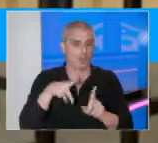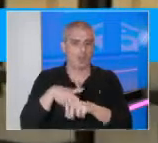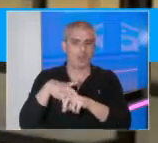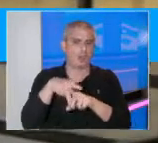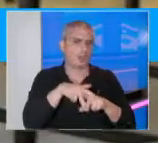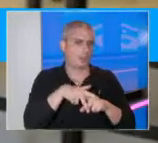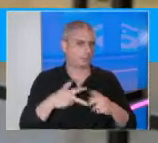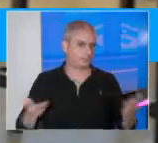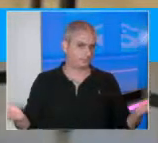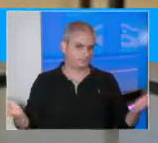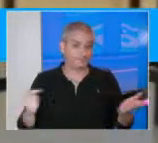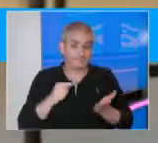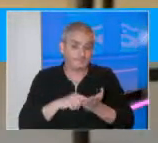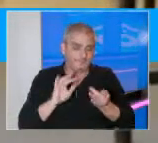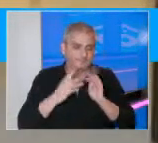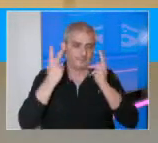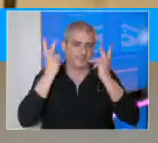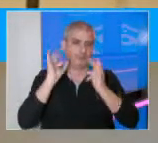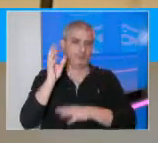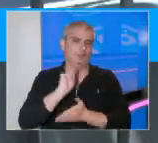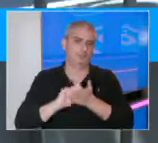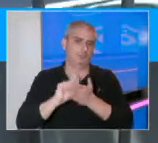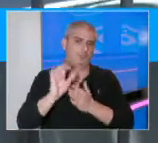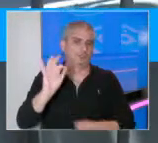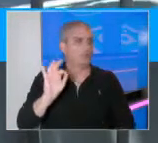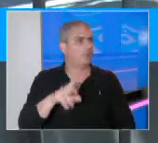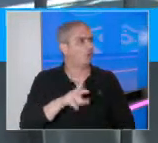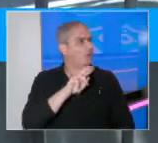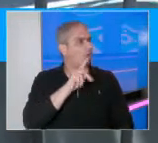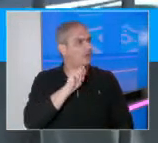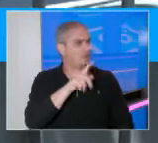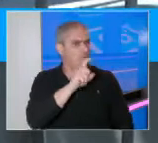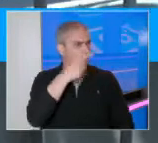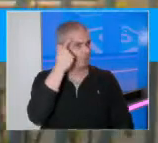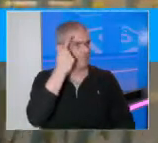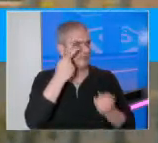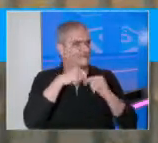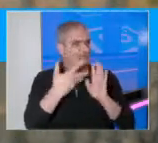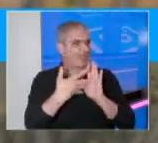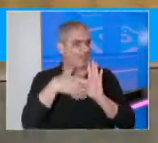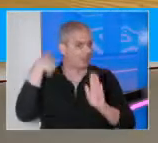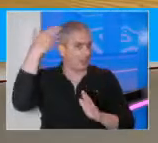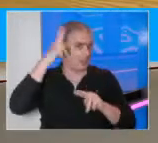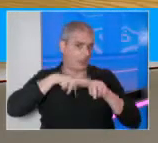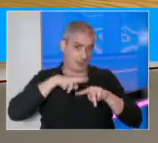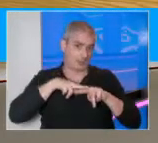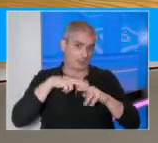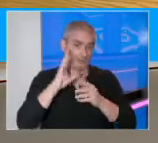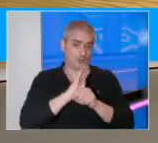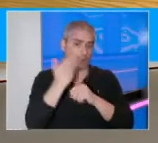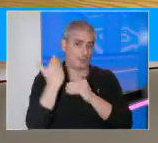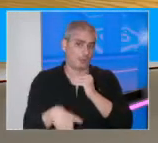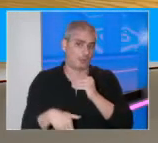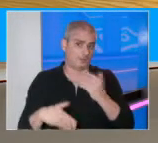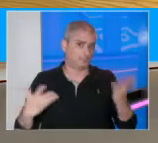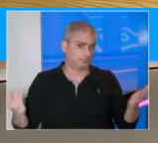מקלות בגלגלים, כי זה נוגד את העקרונות של המשרד שלך. רונית, יכול להיות שהם חושבים על ועדת החקירה שתבוא לאחר שהקורונה תיעלם